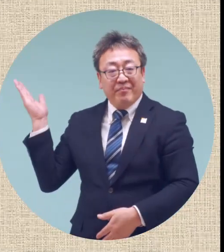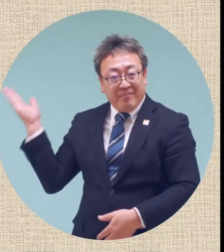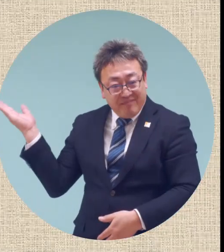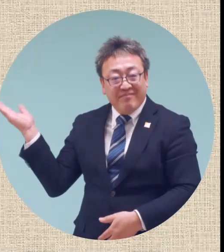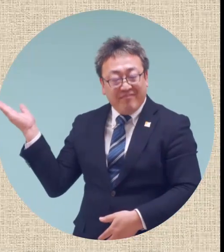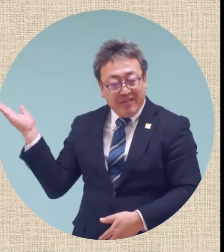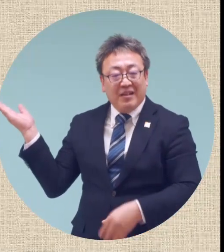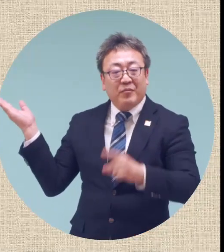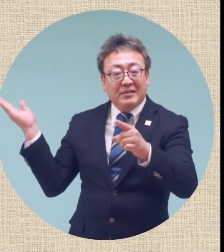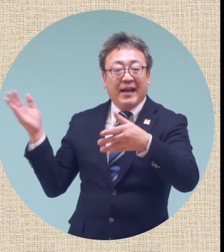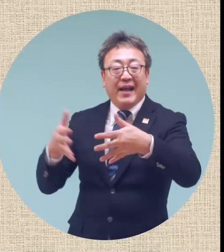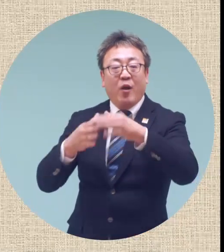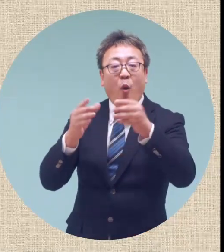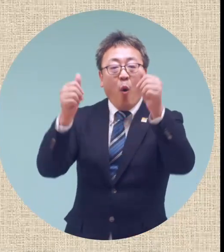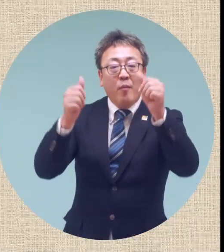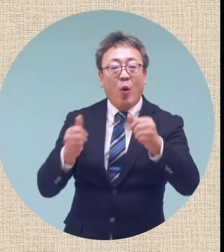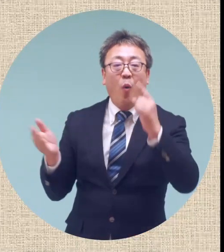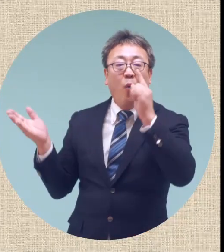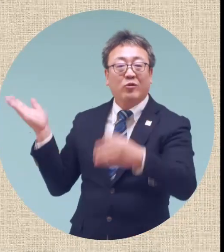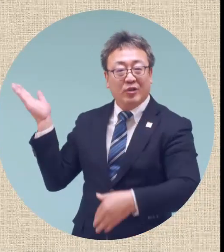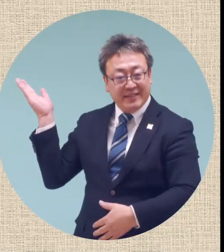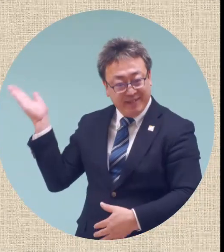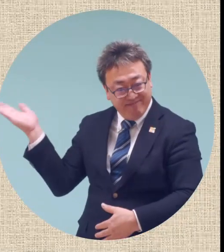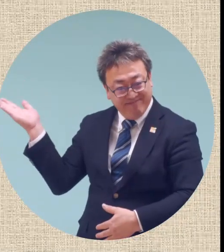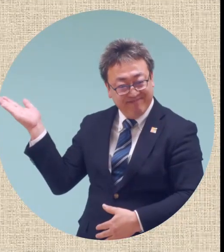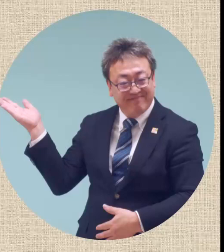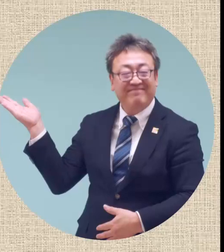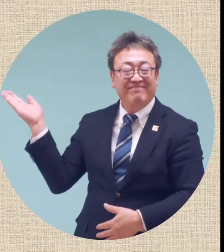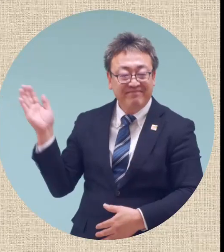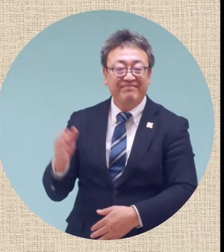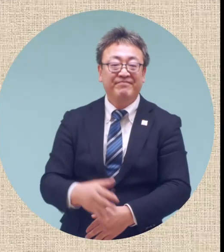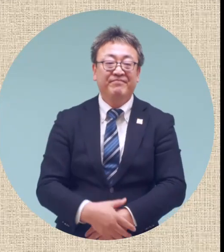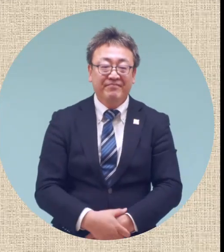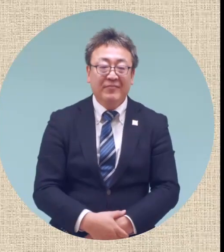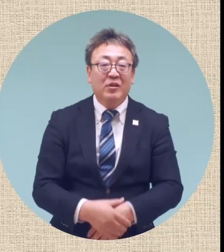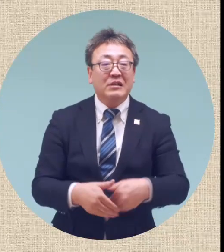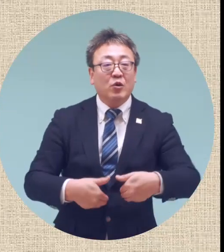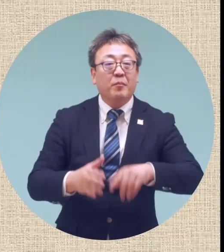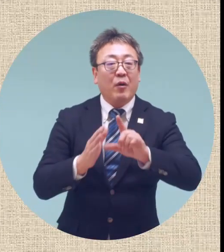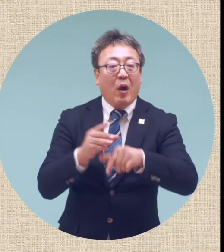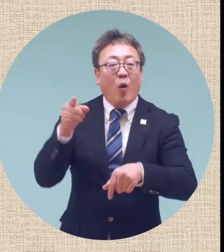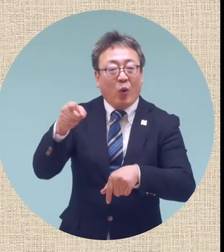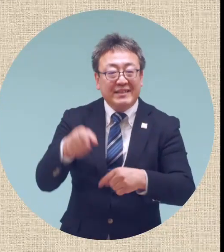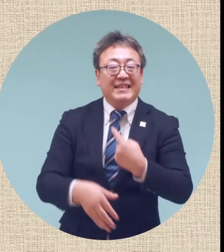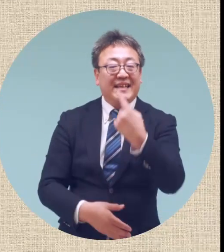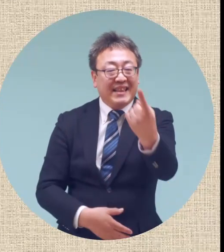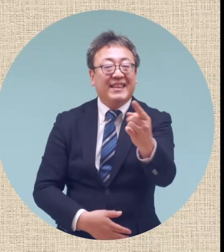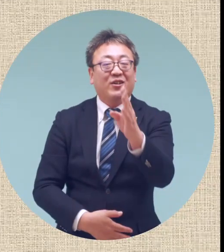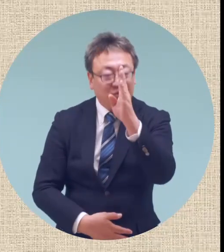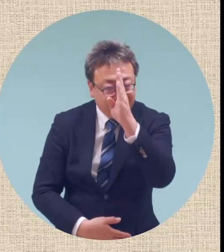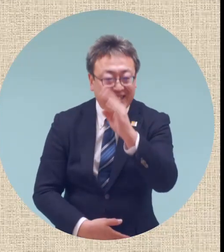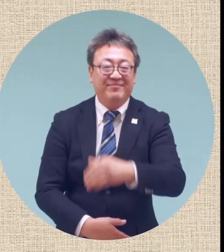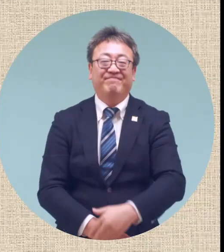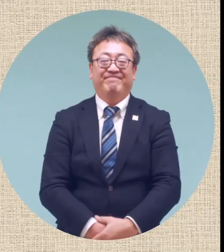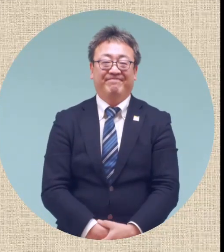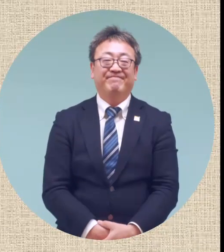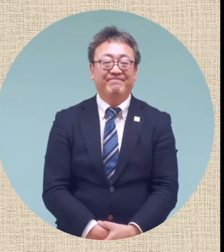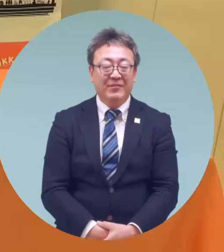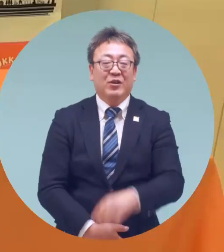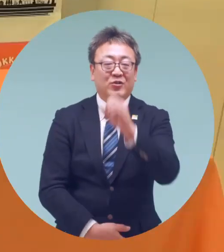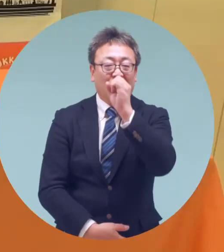狩振興局建設指導課のホームページをご覧ください。 ご用件の際は直接こちらに